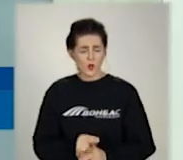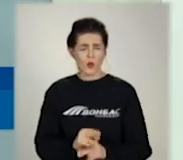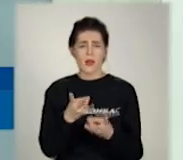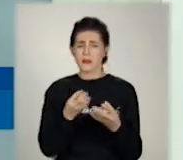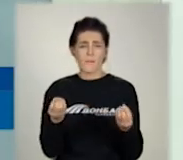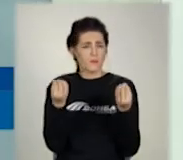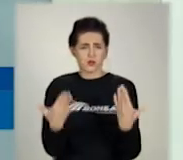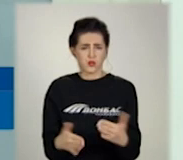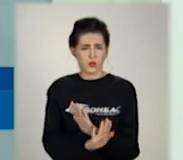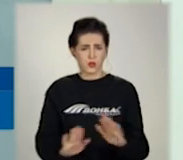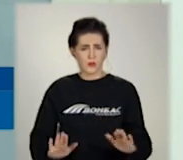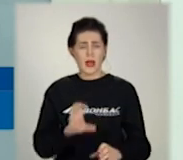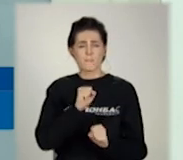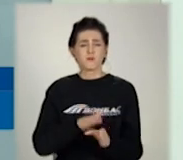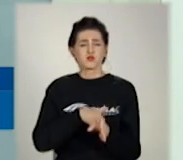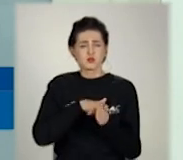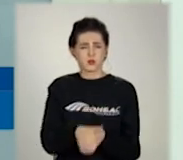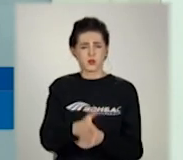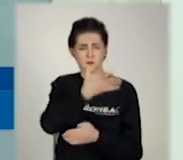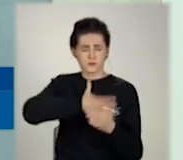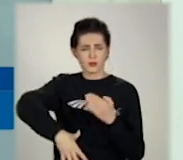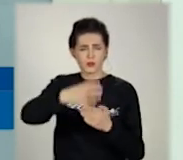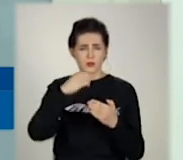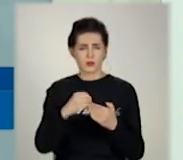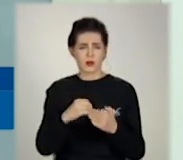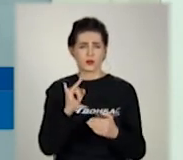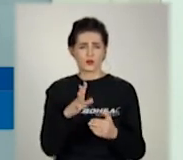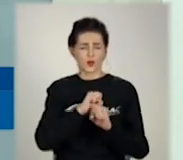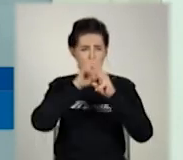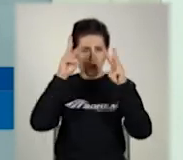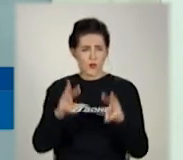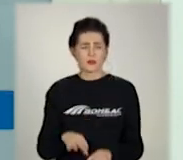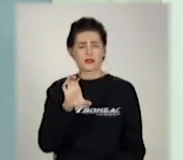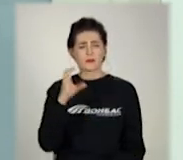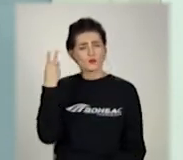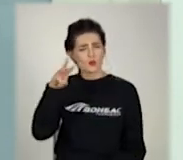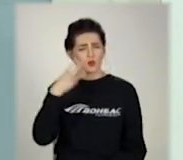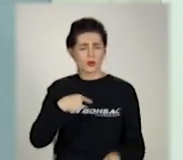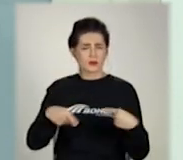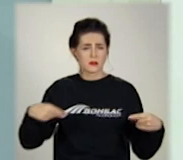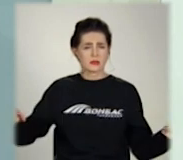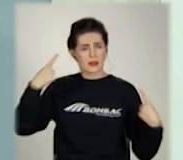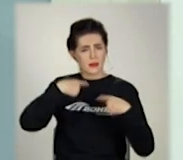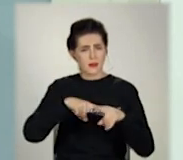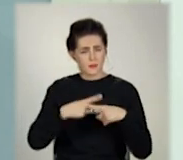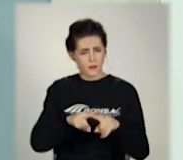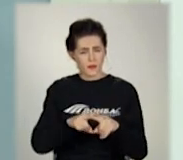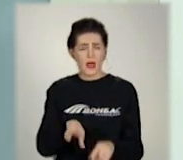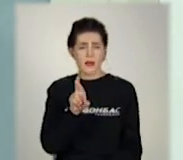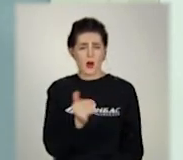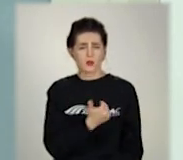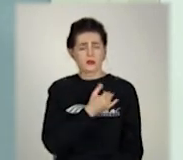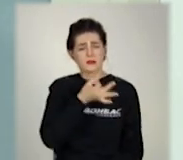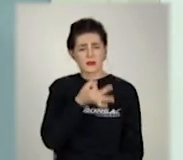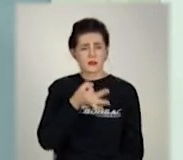просто відремонтовано, а повністю ще й оснащено сучасною технікою. Тому я хочу сказати,